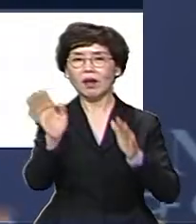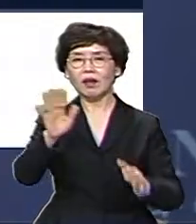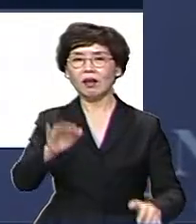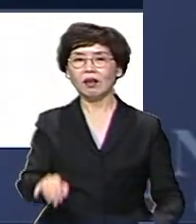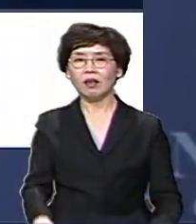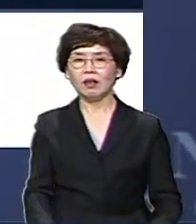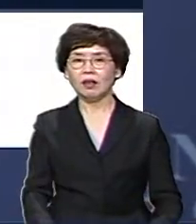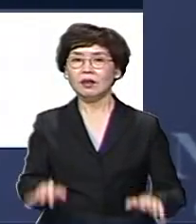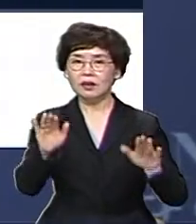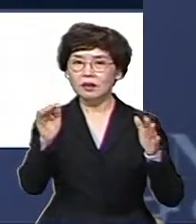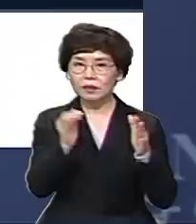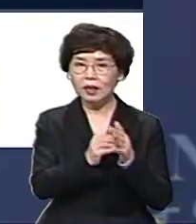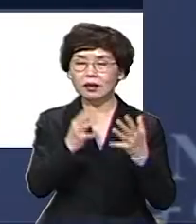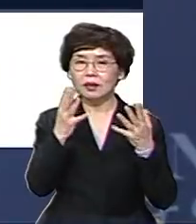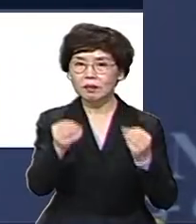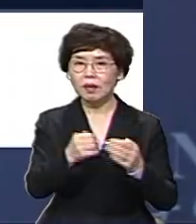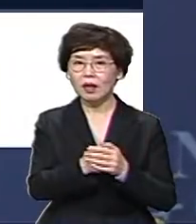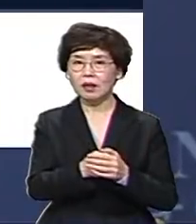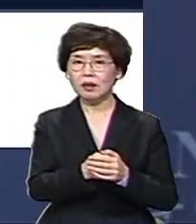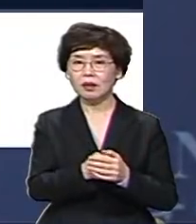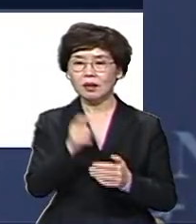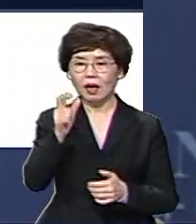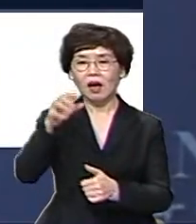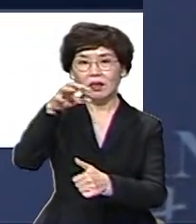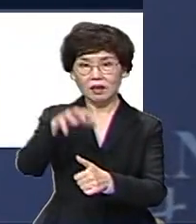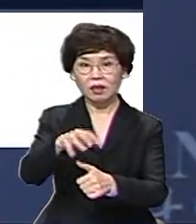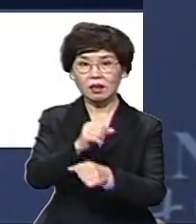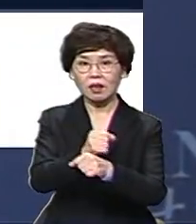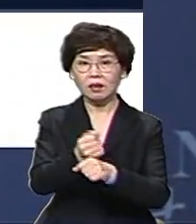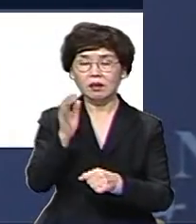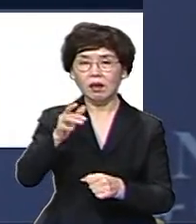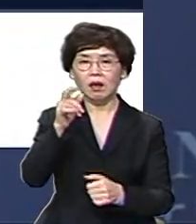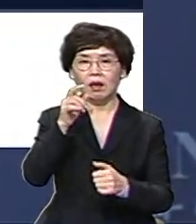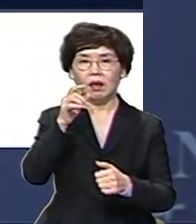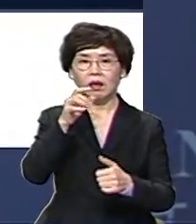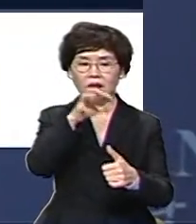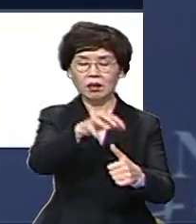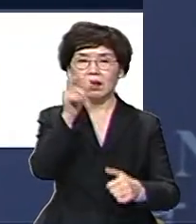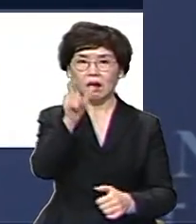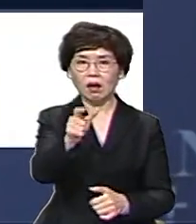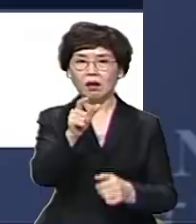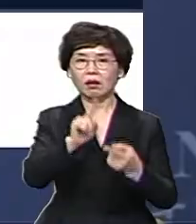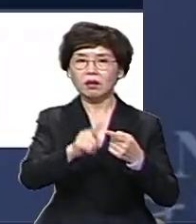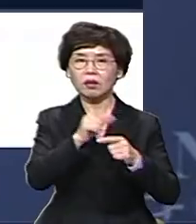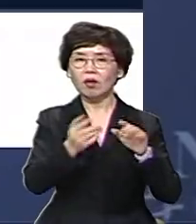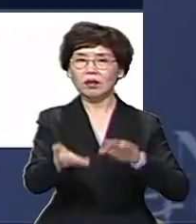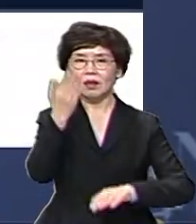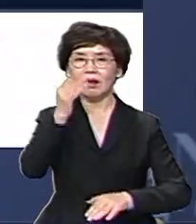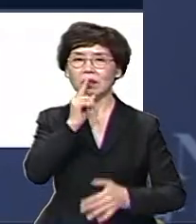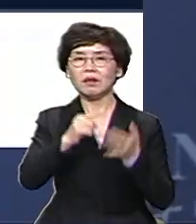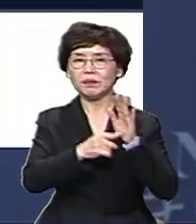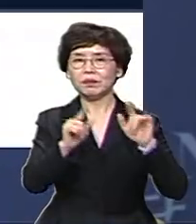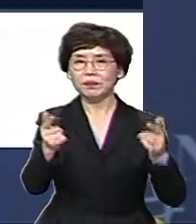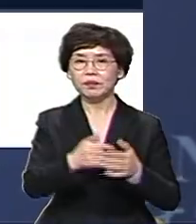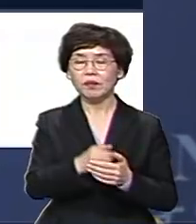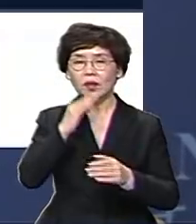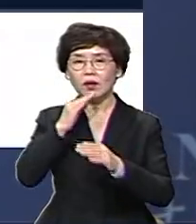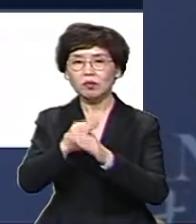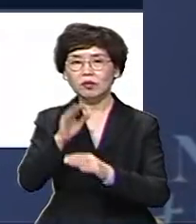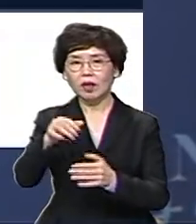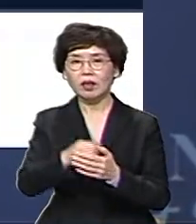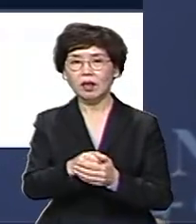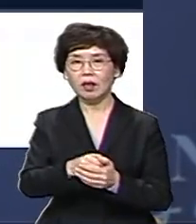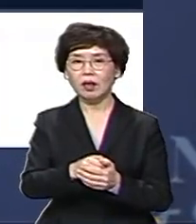언제 다시 테이블에 나와서 이런 요구사항에 대해서 받아들일지 모르겠다라고 말씀하셨습니다. 이런 면에서 미국은 앞으로 제재를